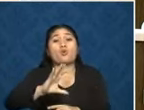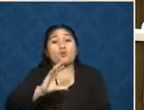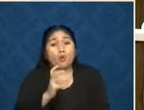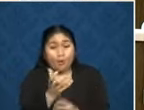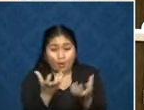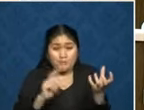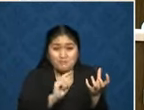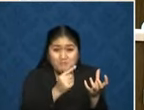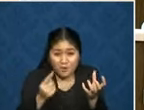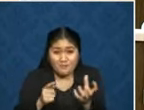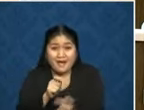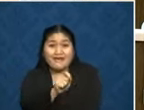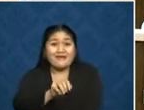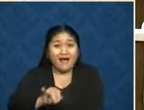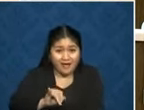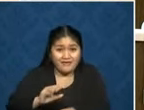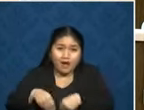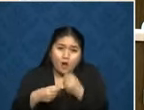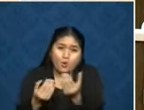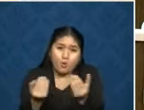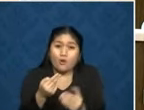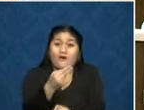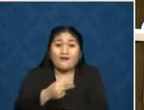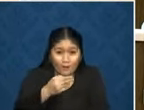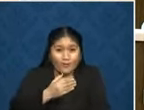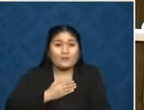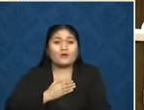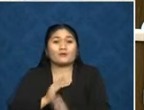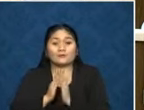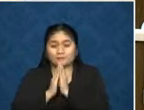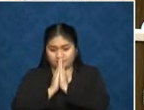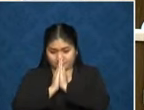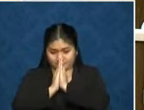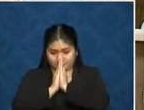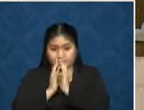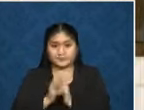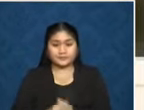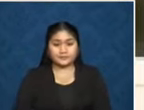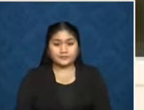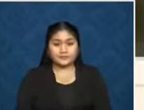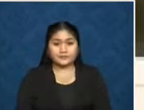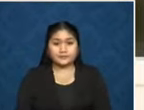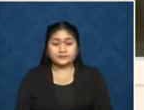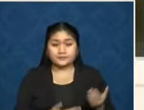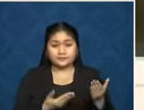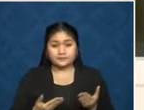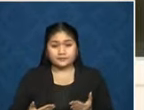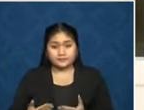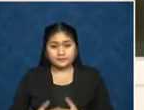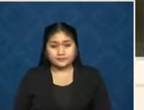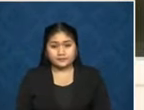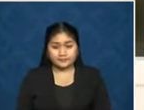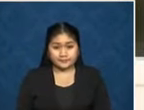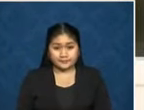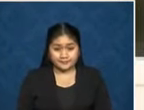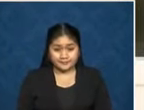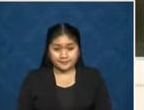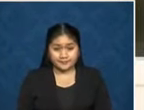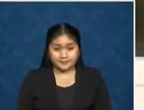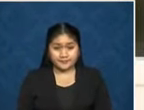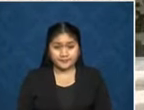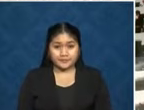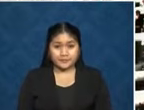ตโนมัติเพื่อลูกเพื่อหลานของพวกเราครับขอบคุณครับ ขอบคุณครับเชิญท่านพิมพ์การกิรติวีรปากร